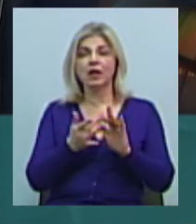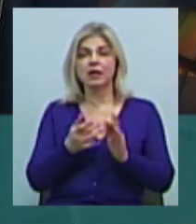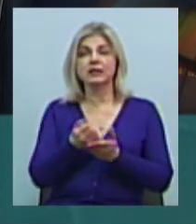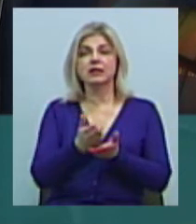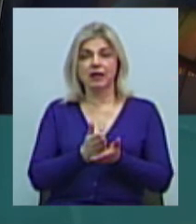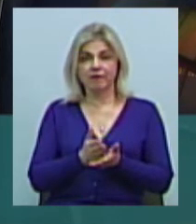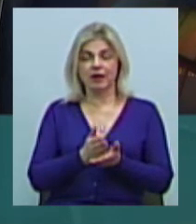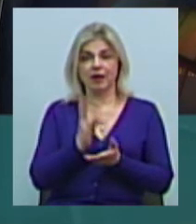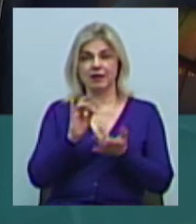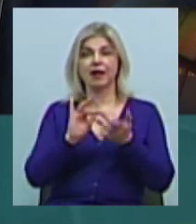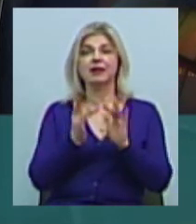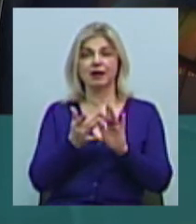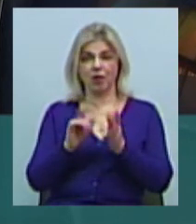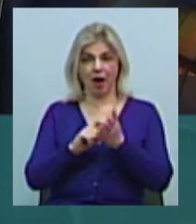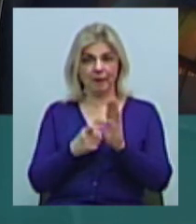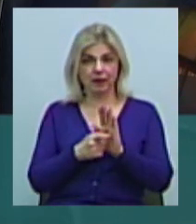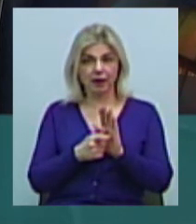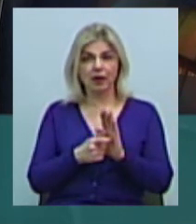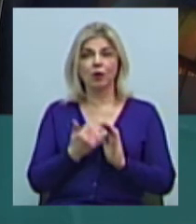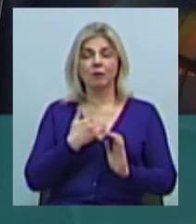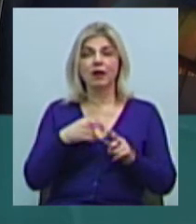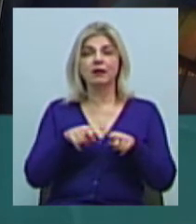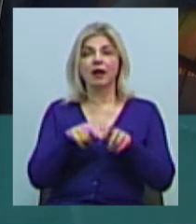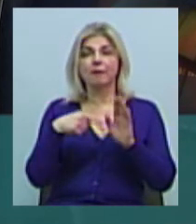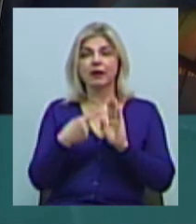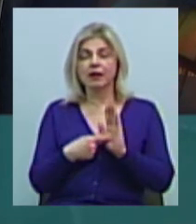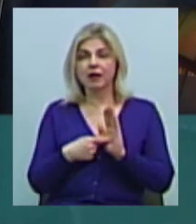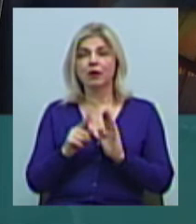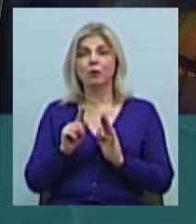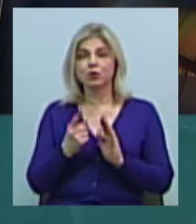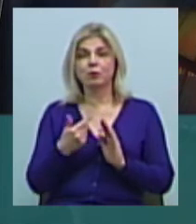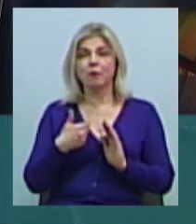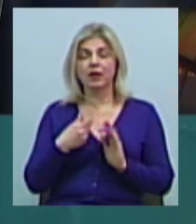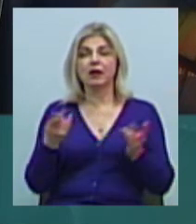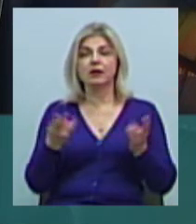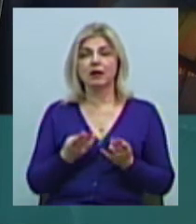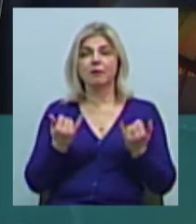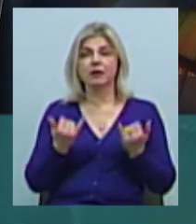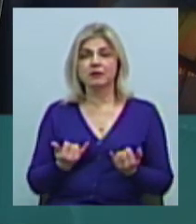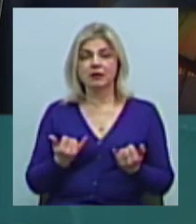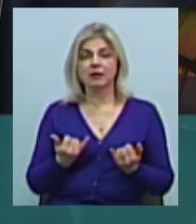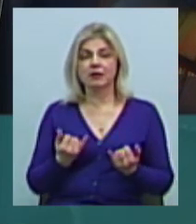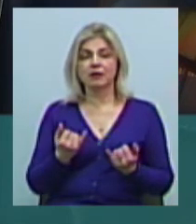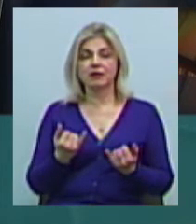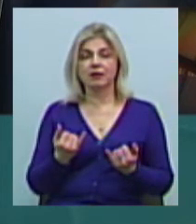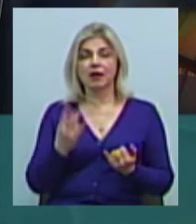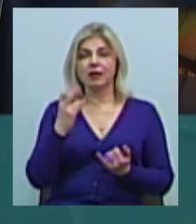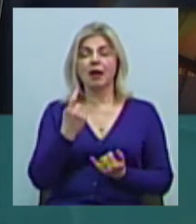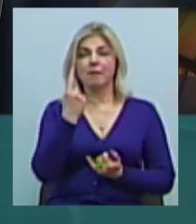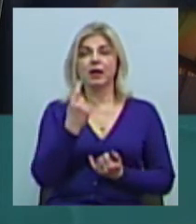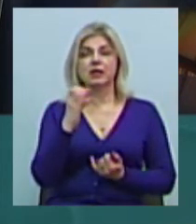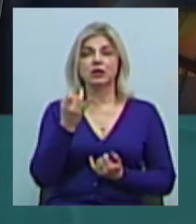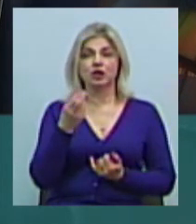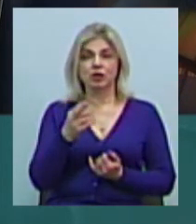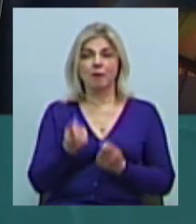в кабінеті електронному. В мене таке питання. Чому мені потрібно зараз, в мене на 1 січня